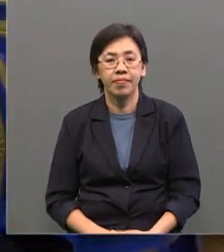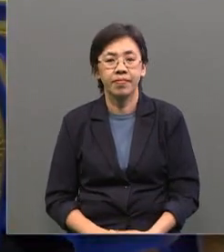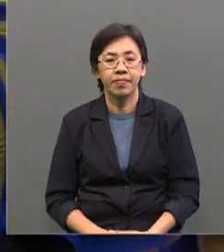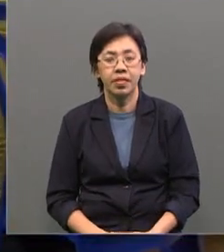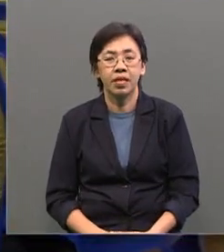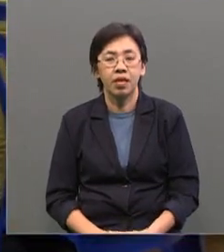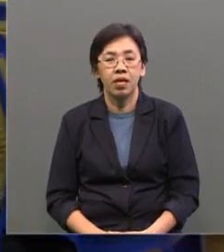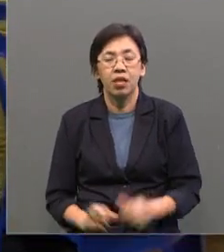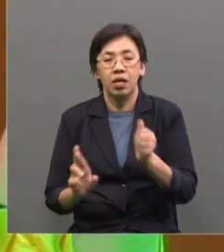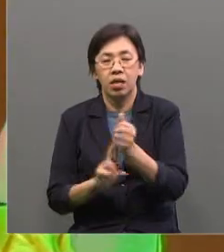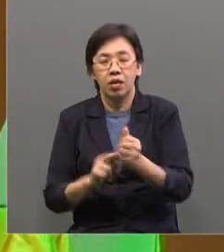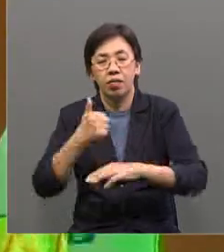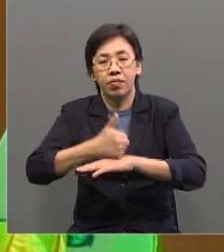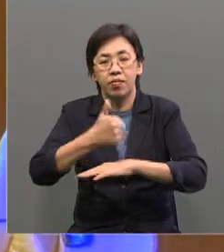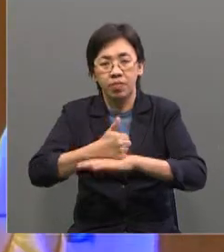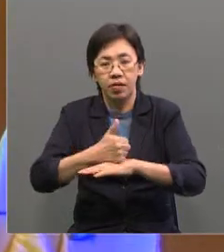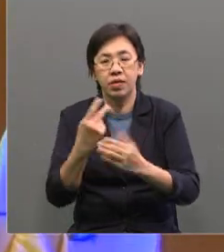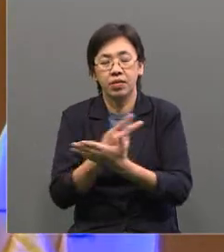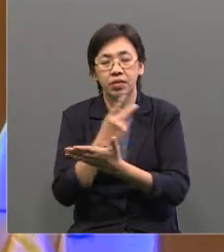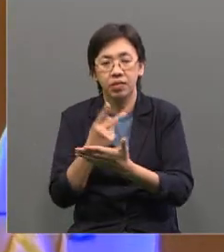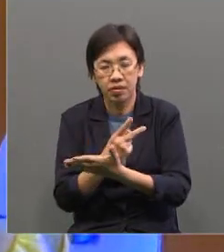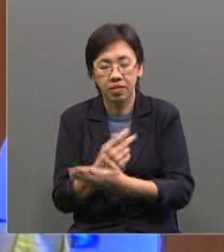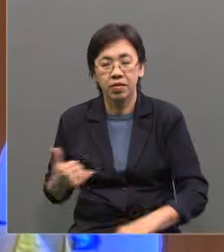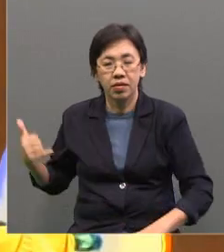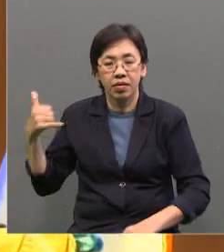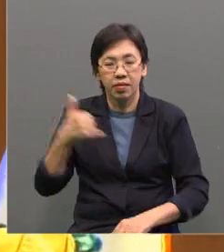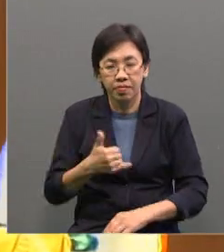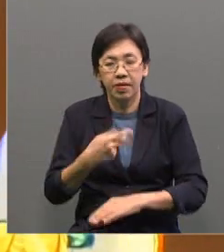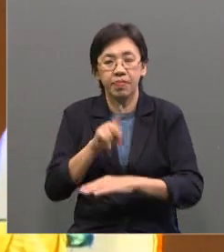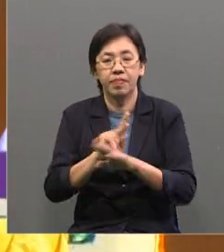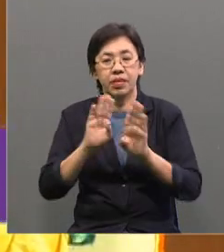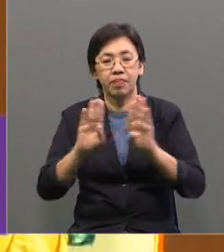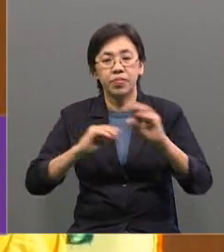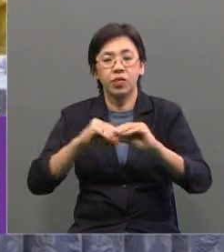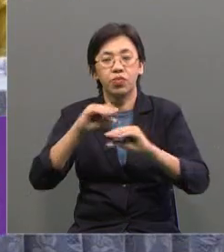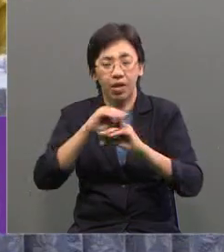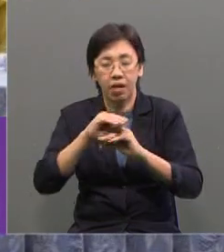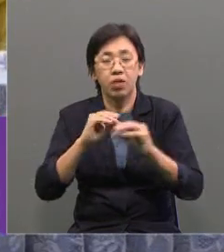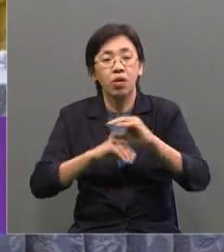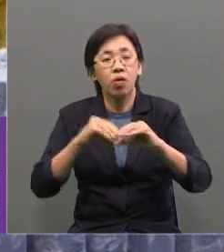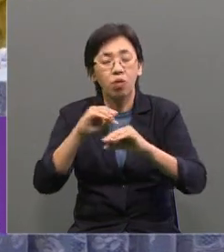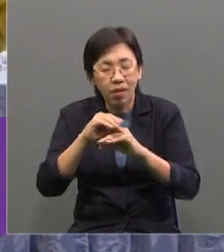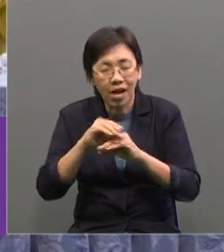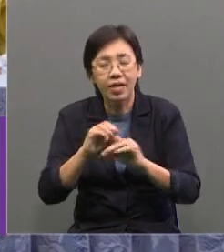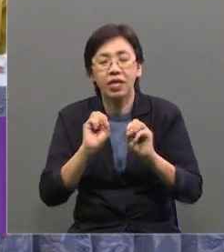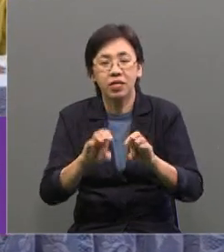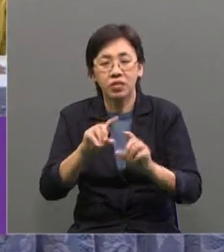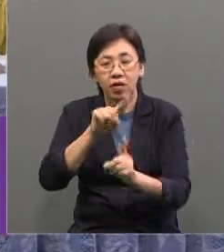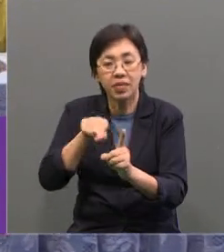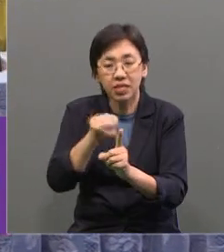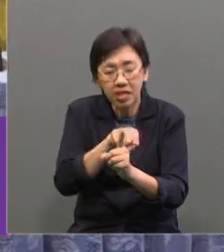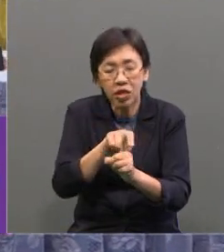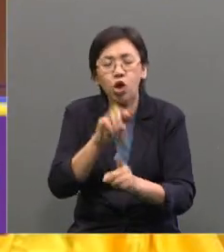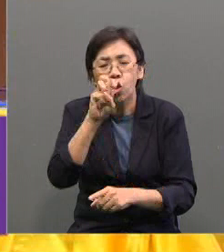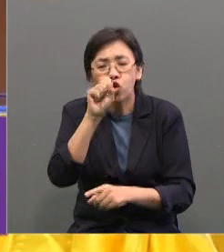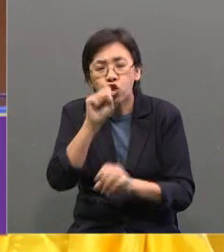บูชาถ่ายเทศรองผู้ว่าราชการจังหวัดกาญจนบุรีก็มาเป็นผู้เปิดโครงการค่ะโครงการนี้ถือว่าเป็นการสอนภาษาอังกฤษและติว